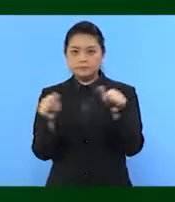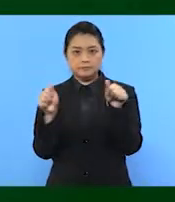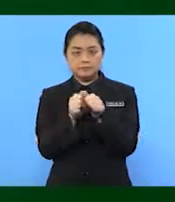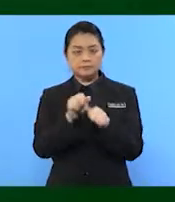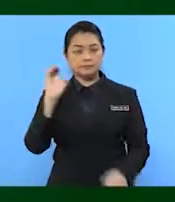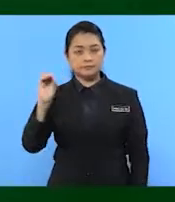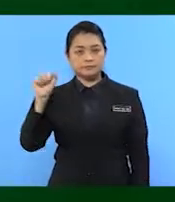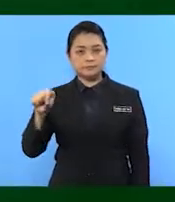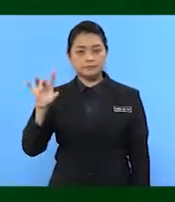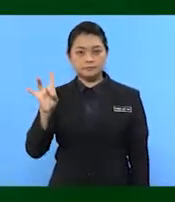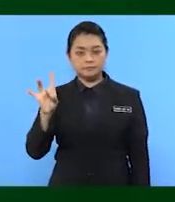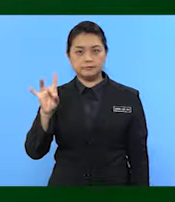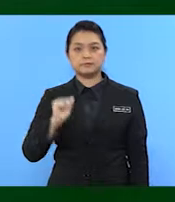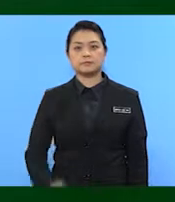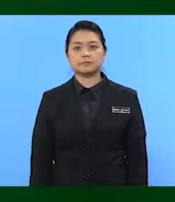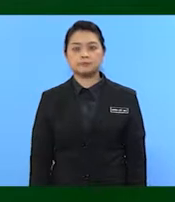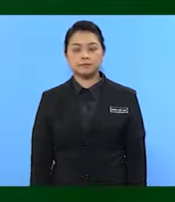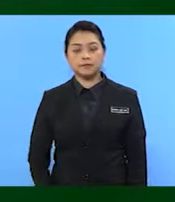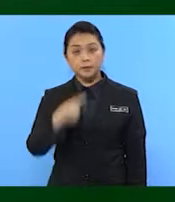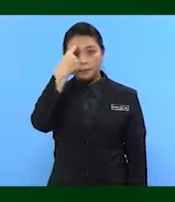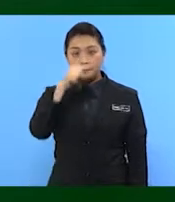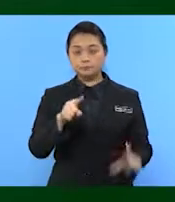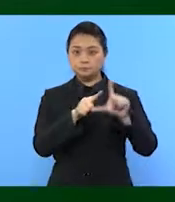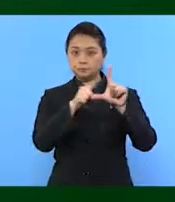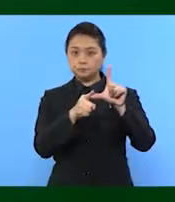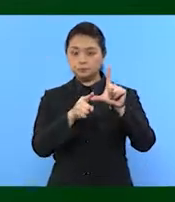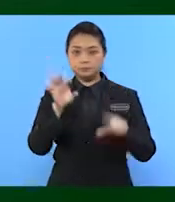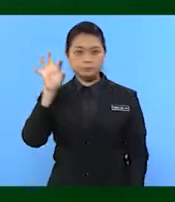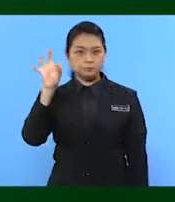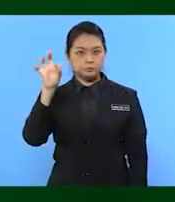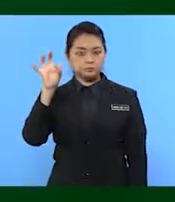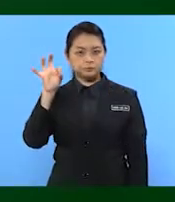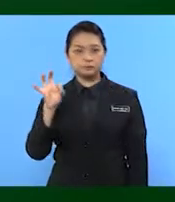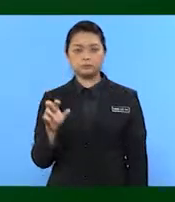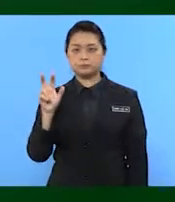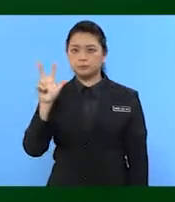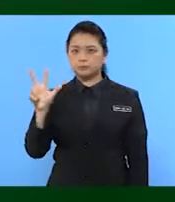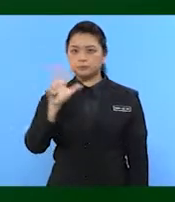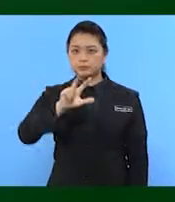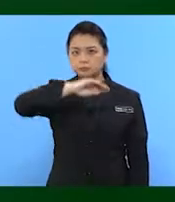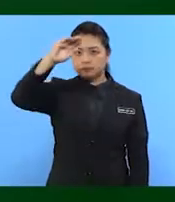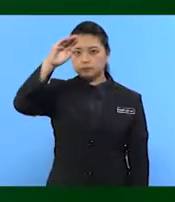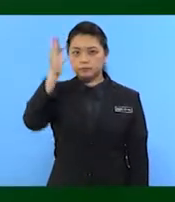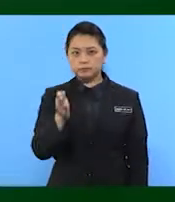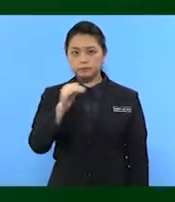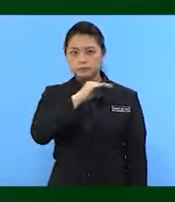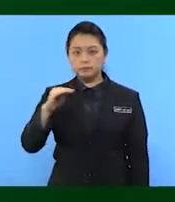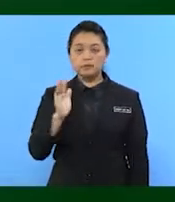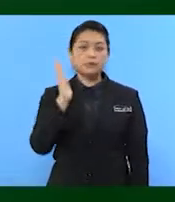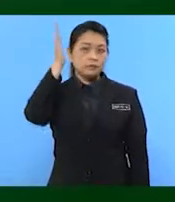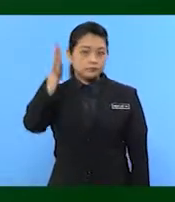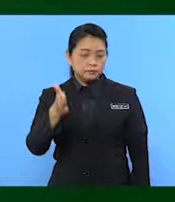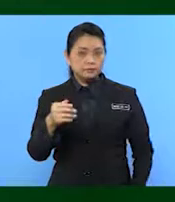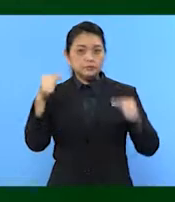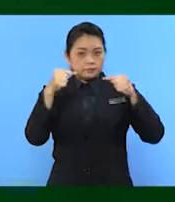sifar perpuluhan 8. Untuk sudut 90 darjah, ketiga-tiga sisi segitiga akan